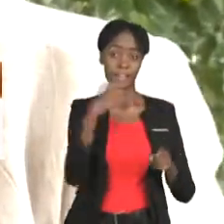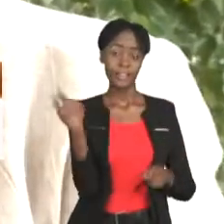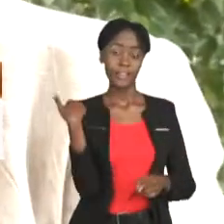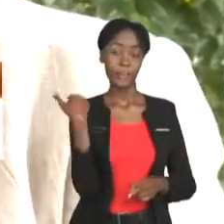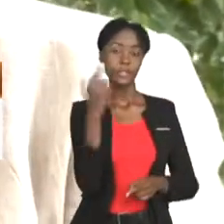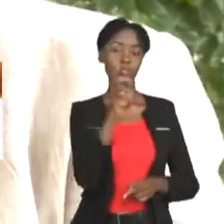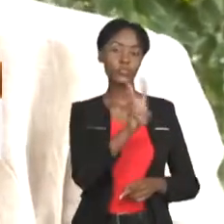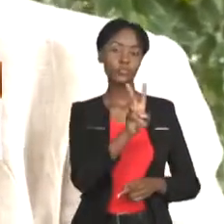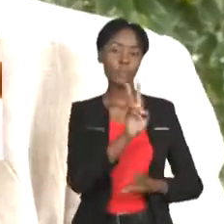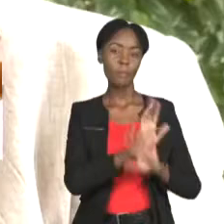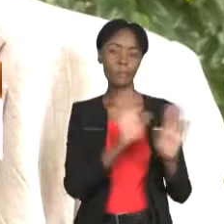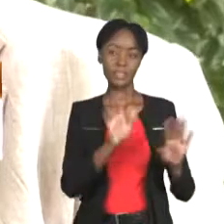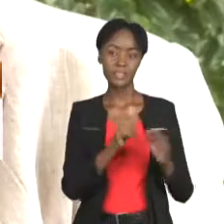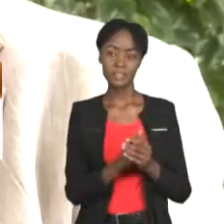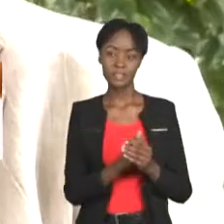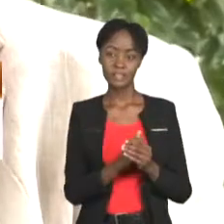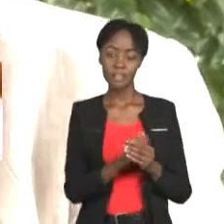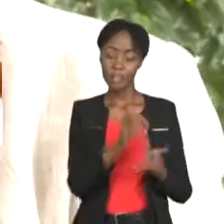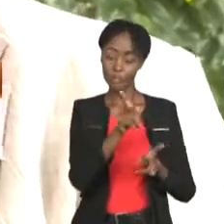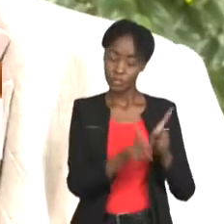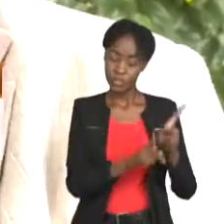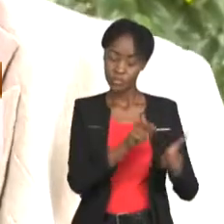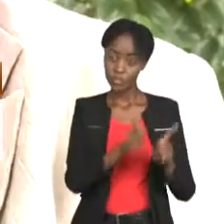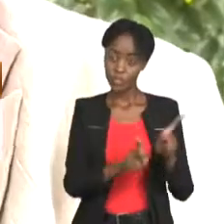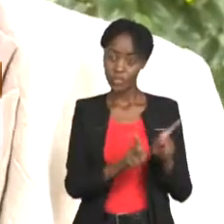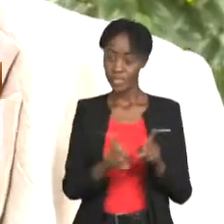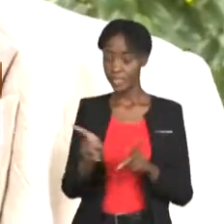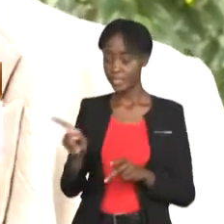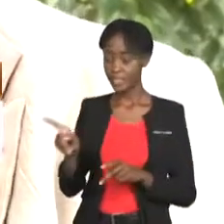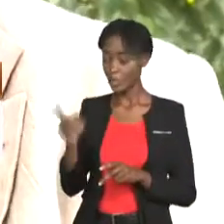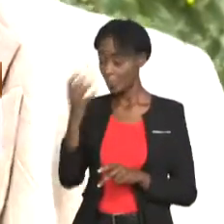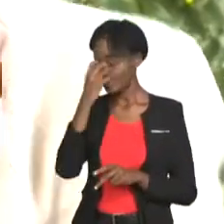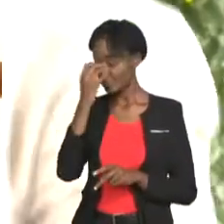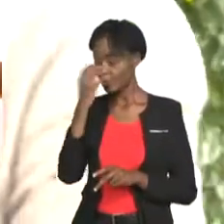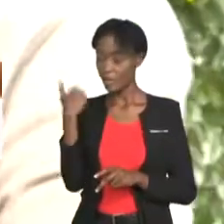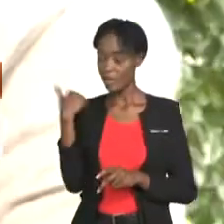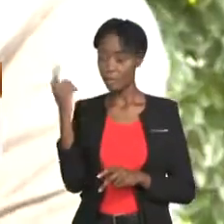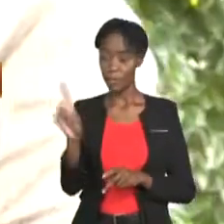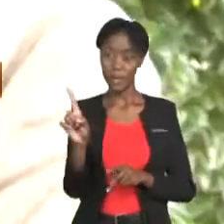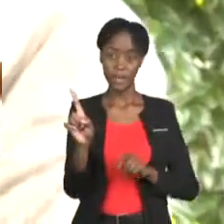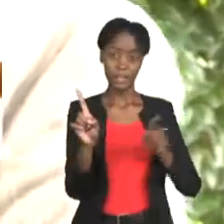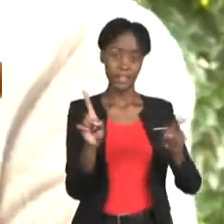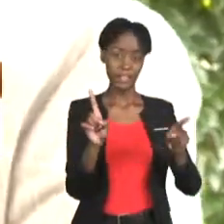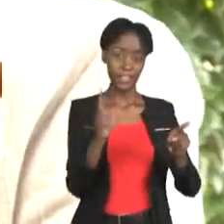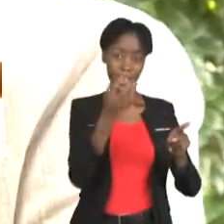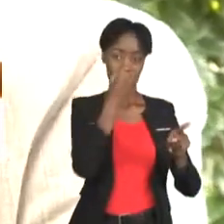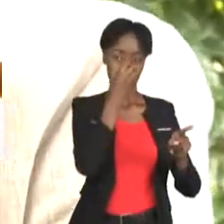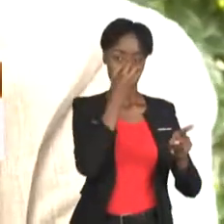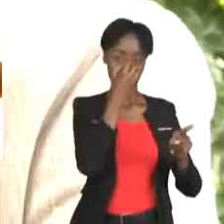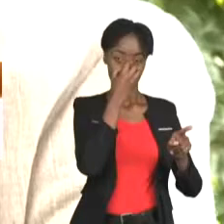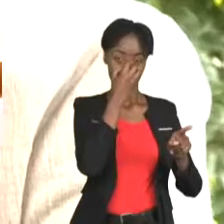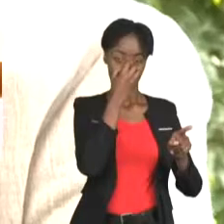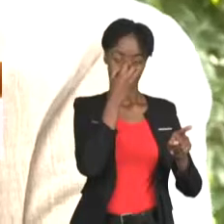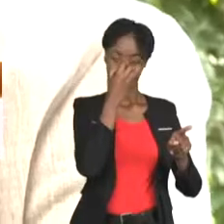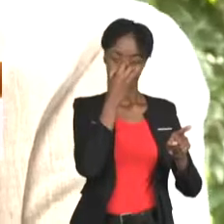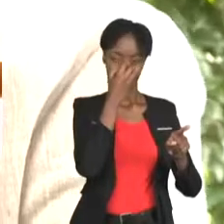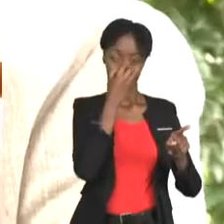elections. Between him and Ruto, he will be number 2, but not a close number 2.